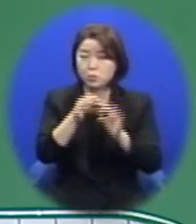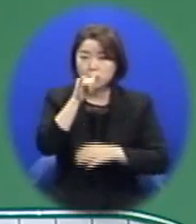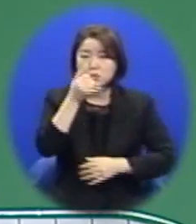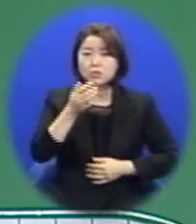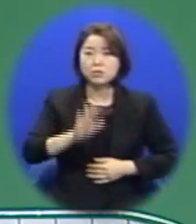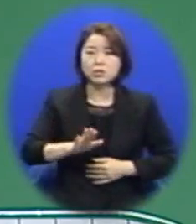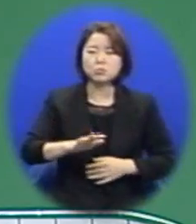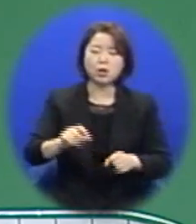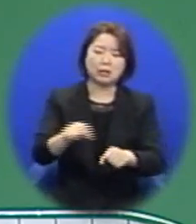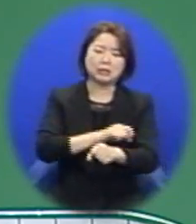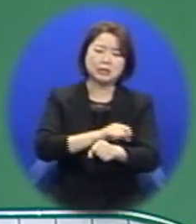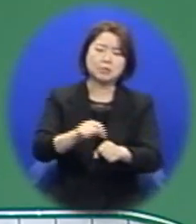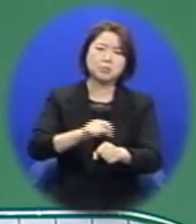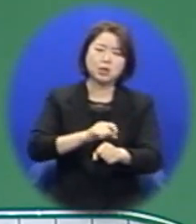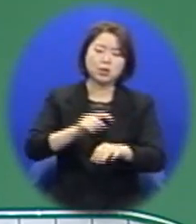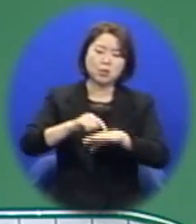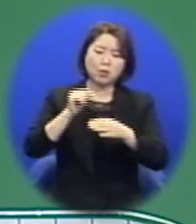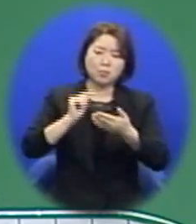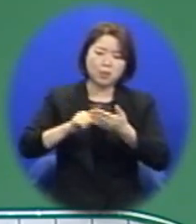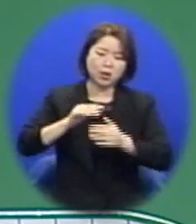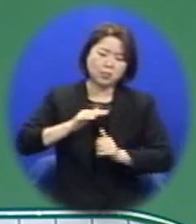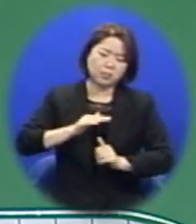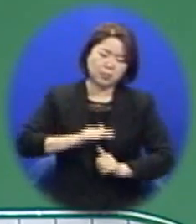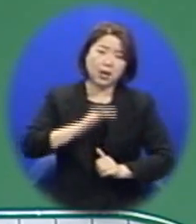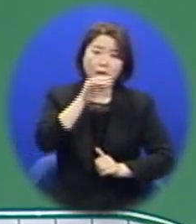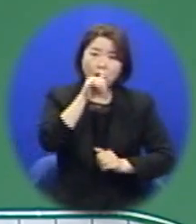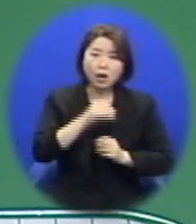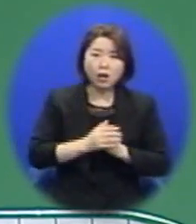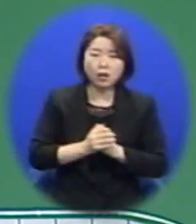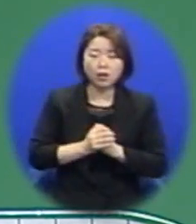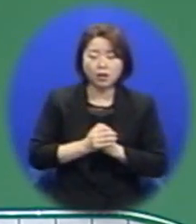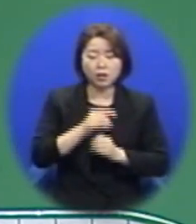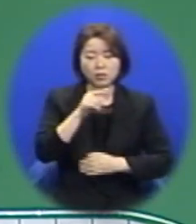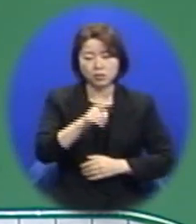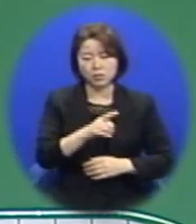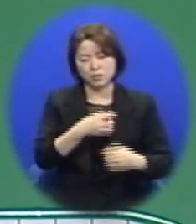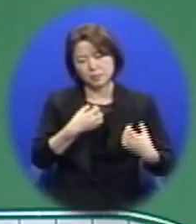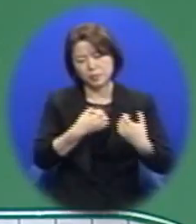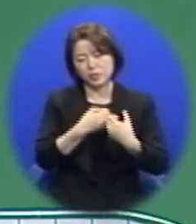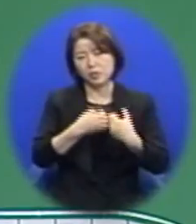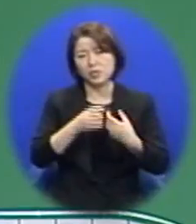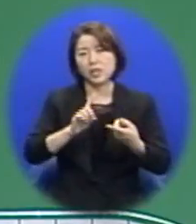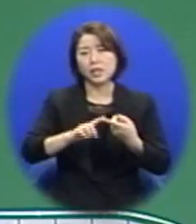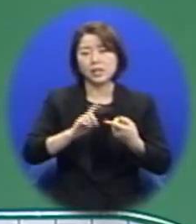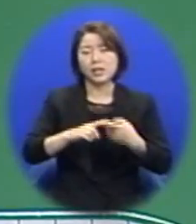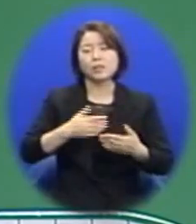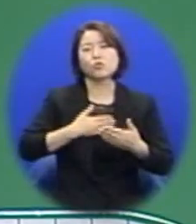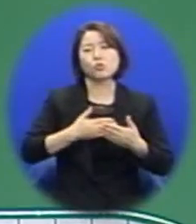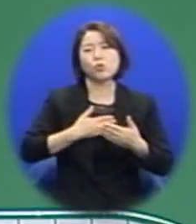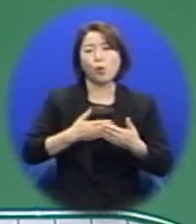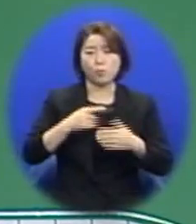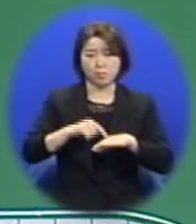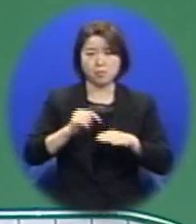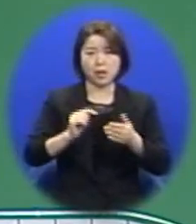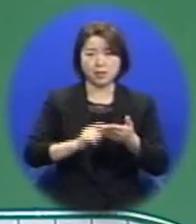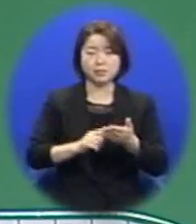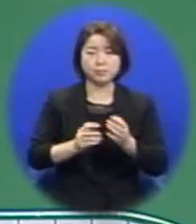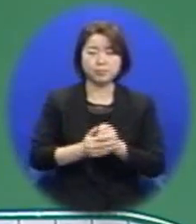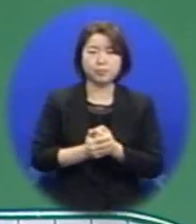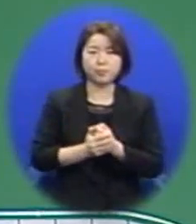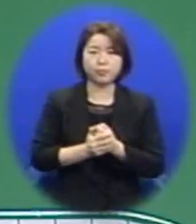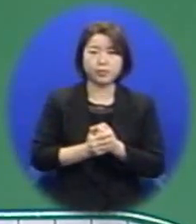마음의 중압감이 있었습니다. 그것은 전쟁에 대한 두려움이었습니다. 실제로